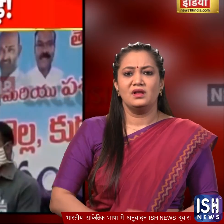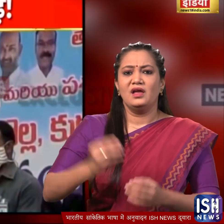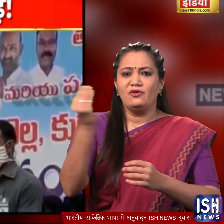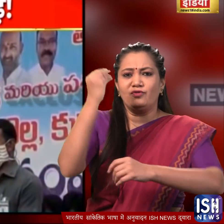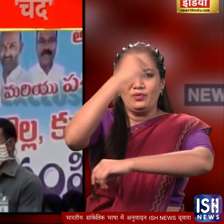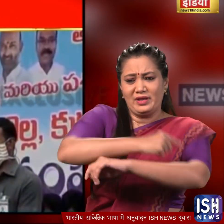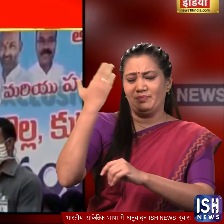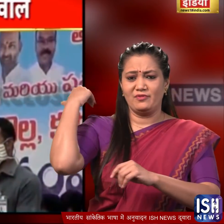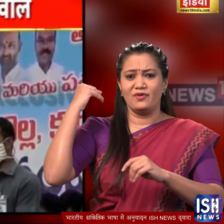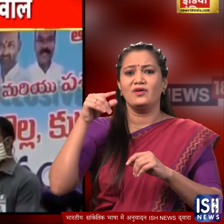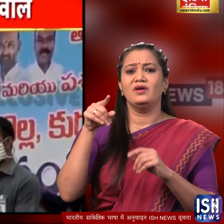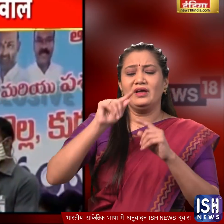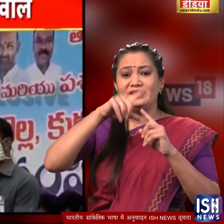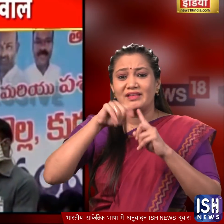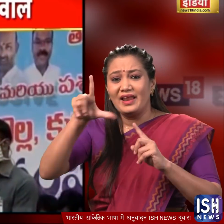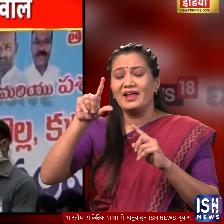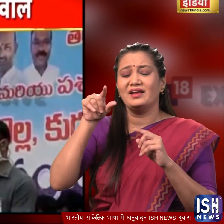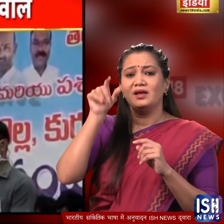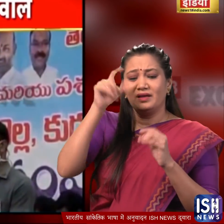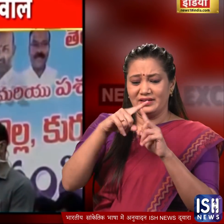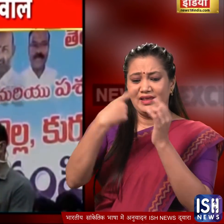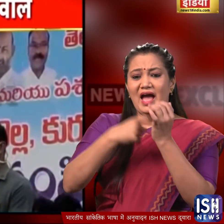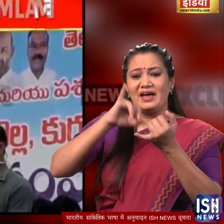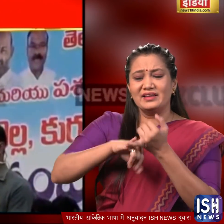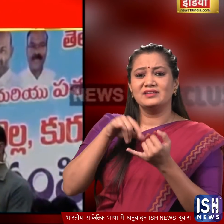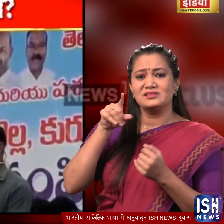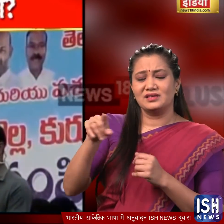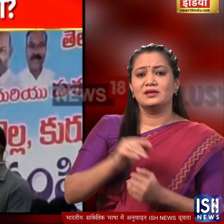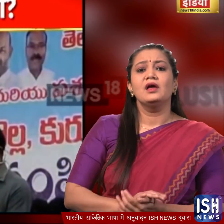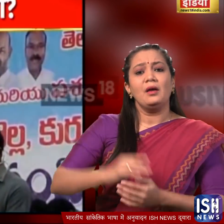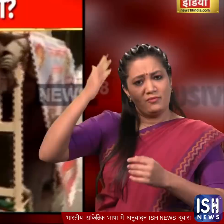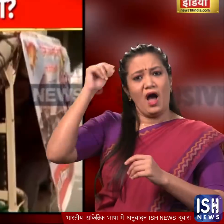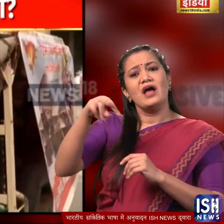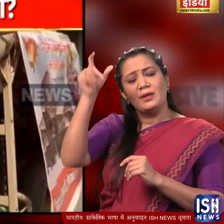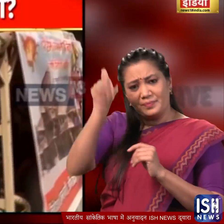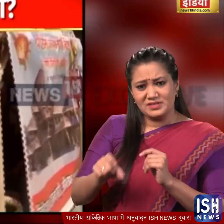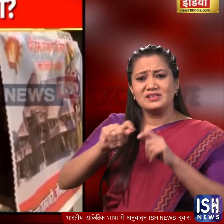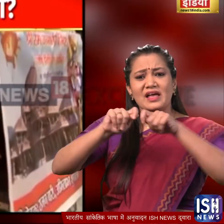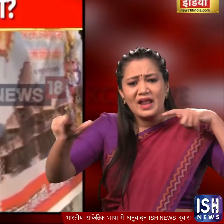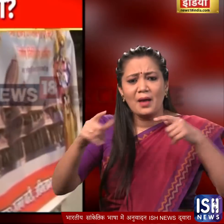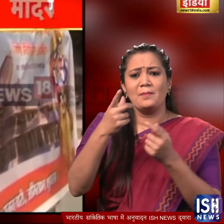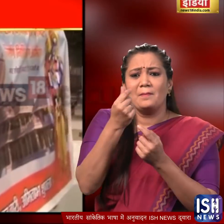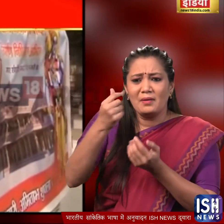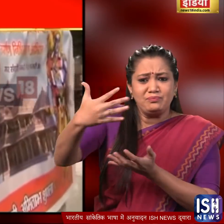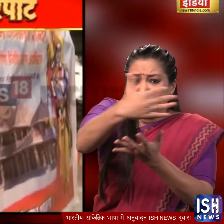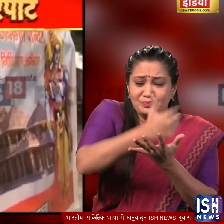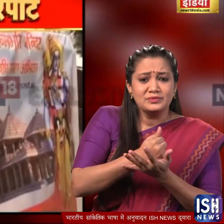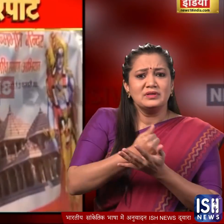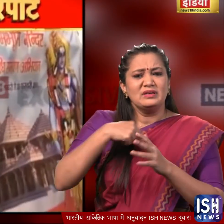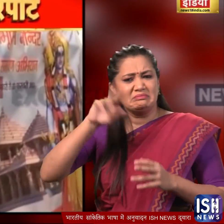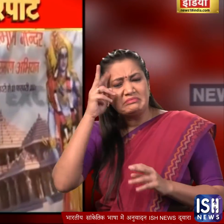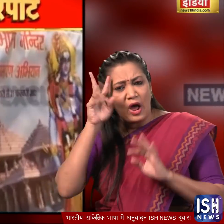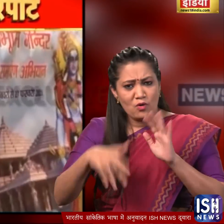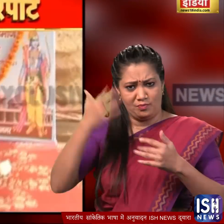कुछ दिन पहले तेलंगाना की सत्ताधारी पार्टी टीआरएस के एक विधायक के विद्यासागर राव ने भी राम मंदिर निर्माण के लिए इकट्ठा किए जा रहे चंदे